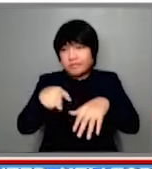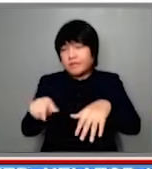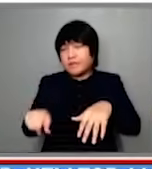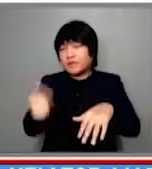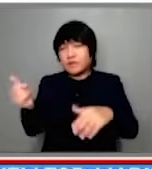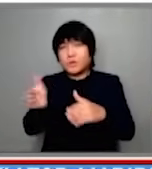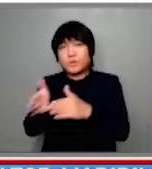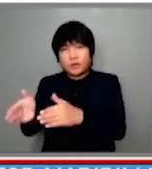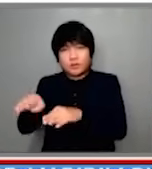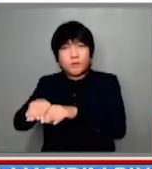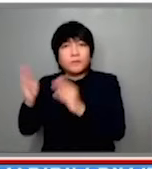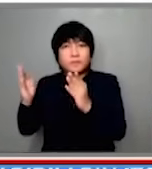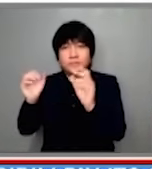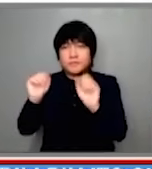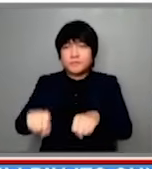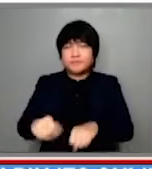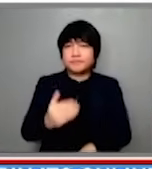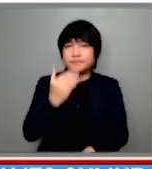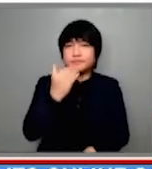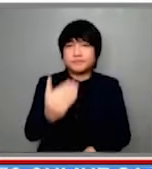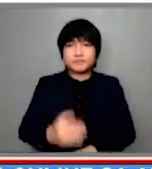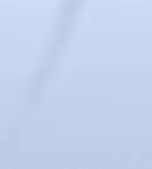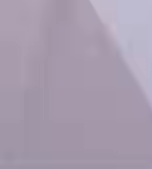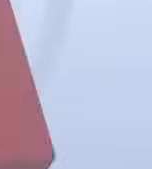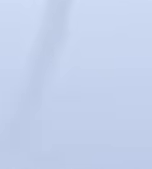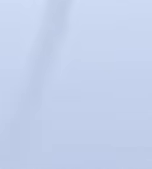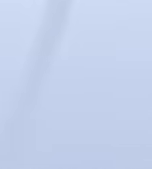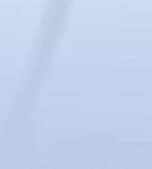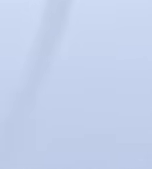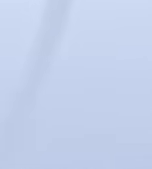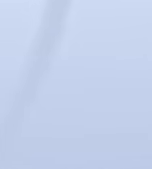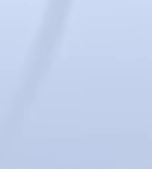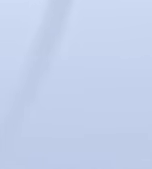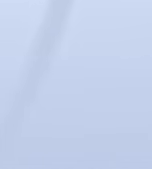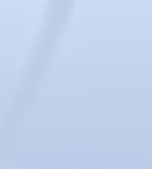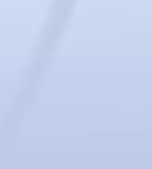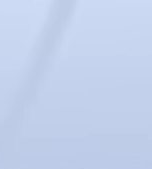Maraming salamat, Alan Gatos ng Super Radio Dizit.